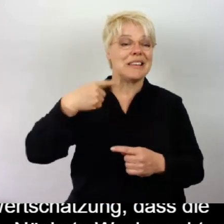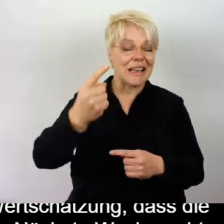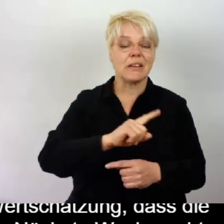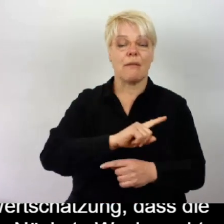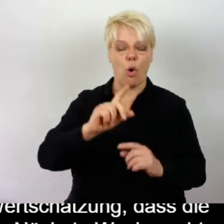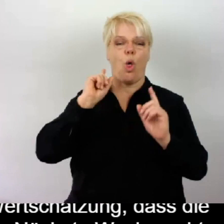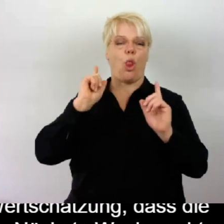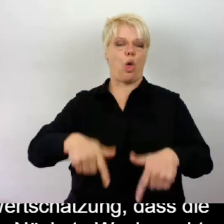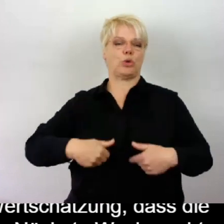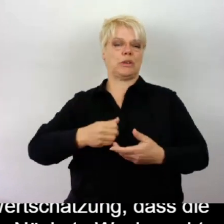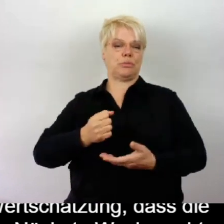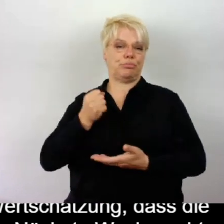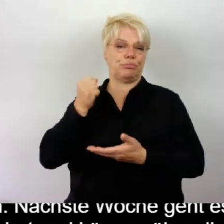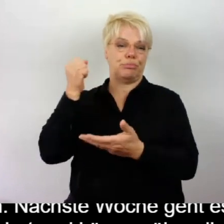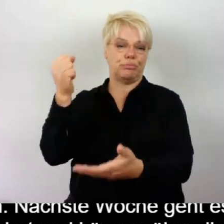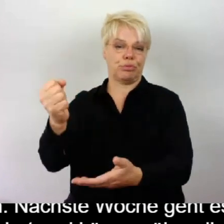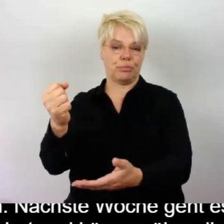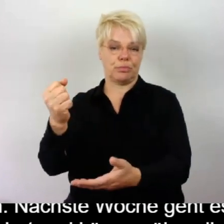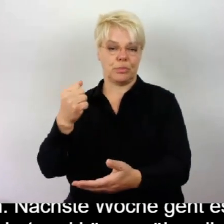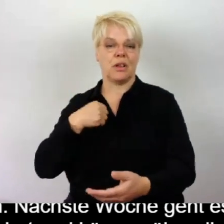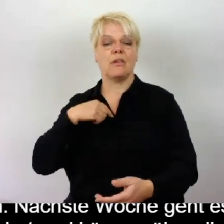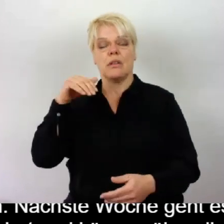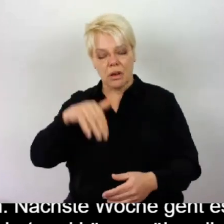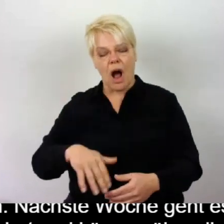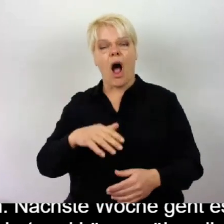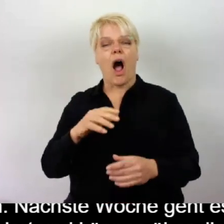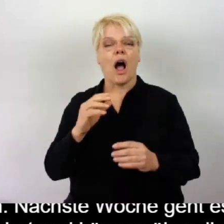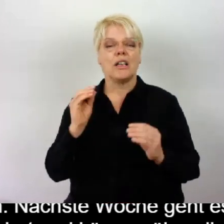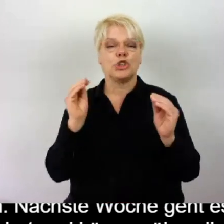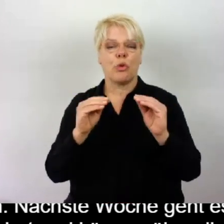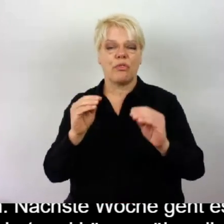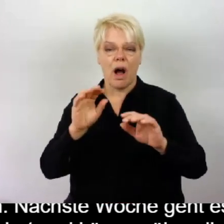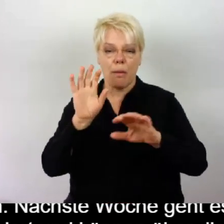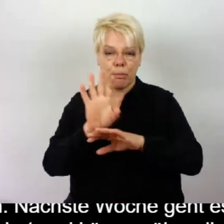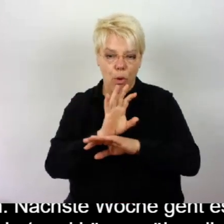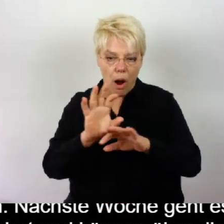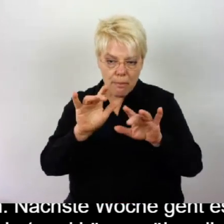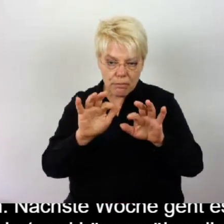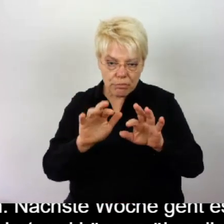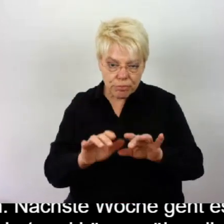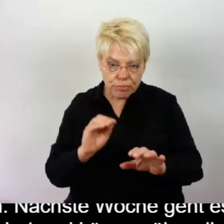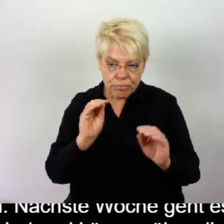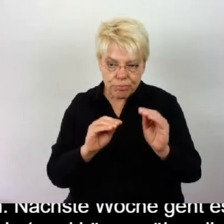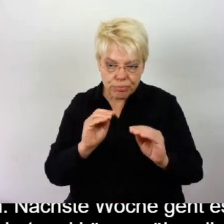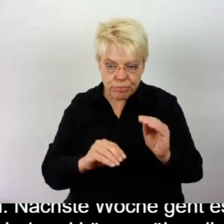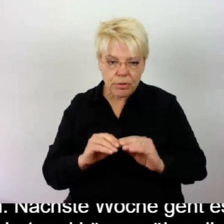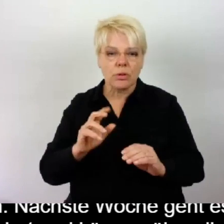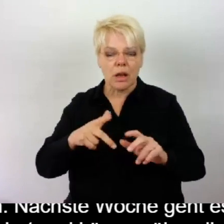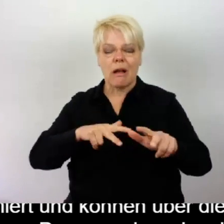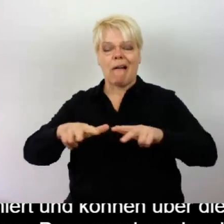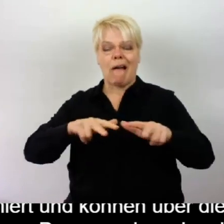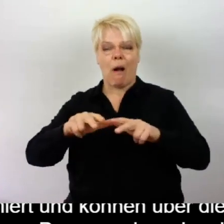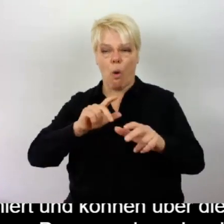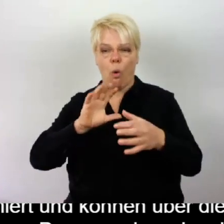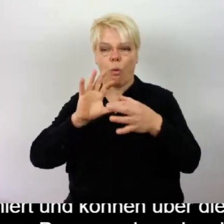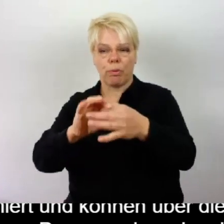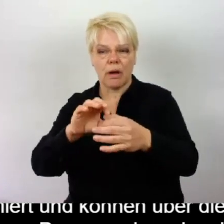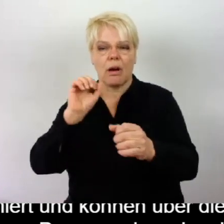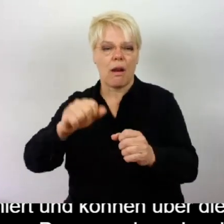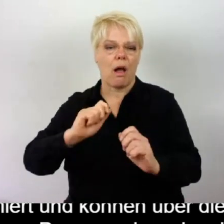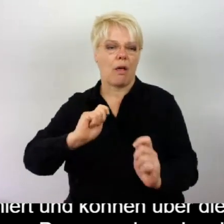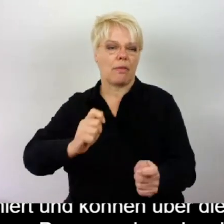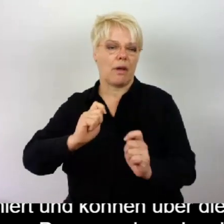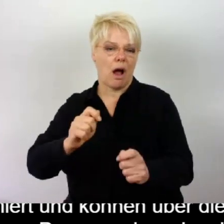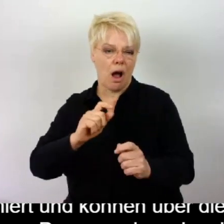Programm Kulturschaffende Miteigener Betriebsstätte. Die Bundeskanzlerin und Markus Söder haben ja Mitte März bereits bei den ersten Soforthilfeprogrammen